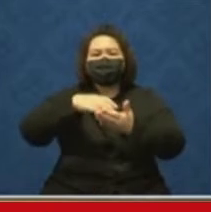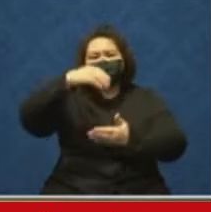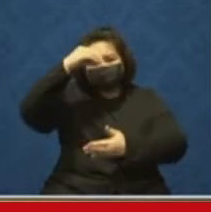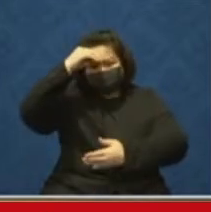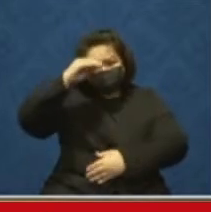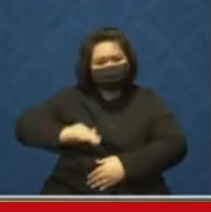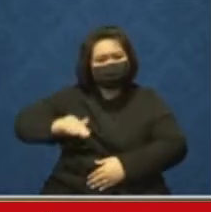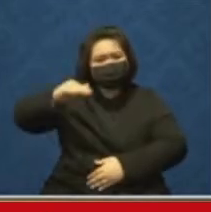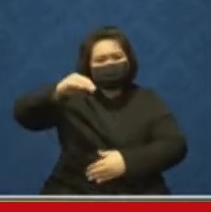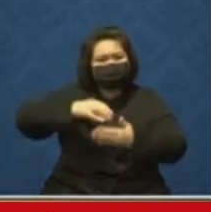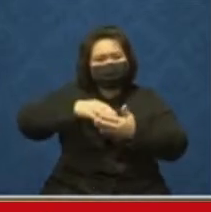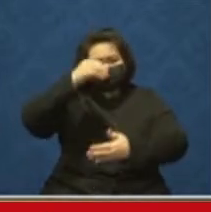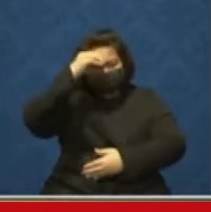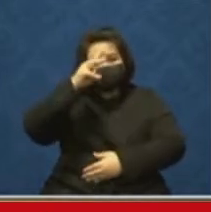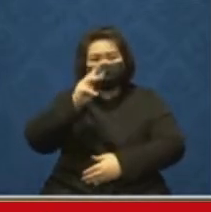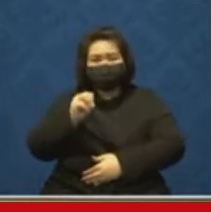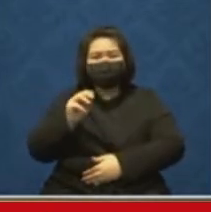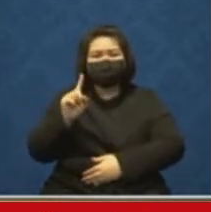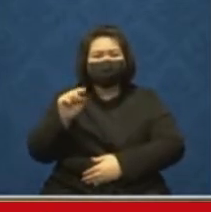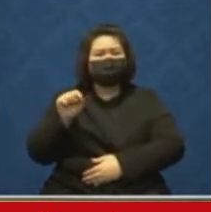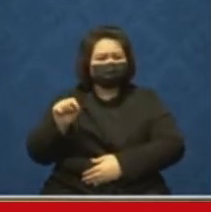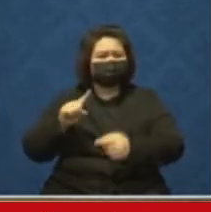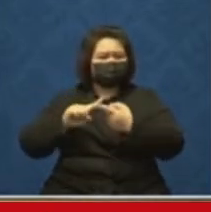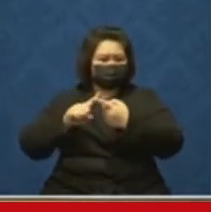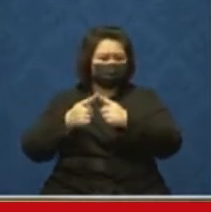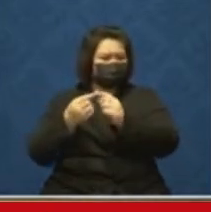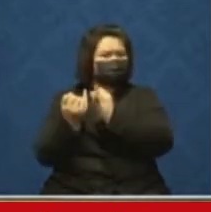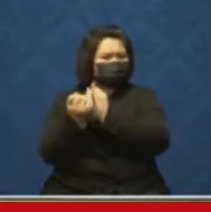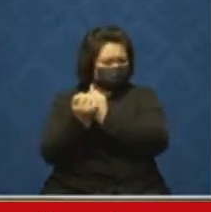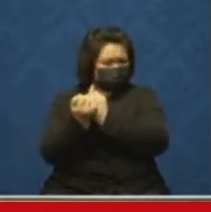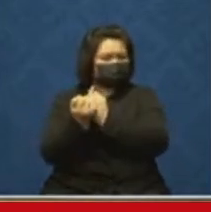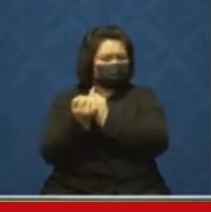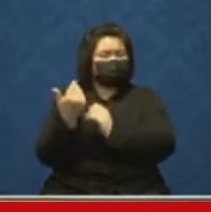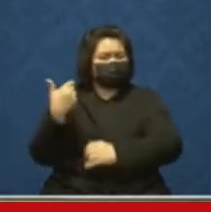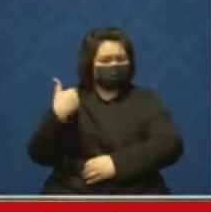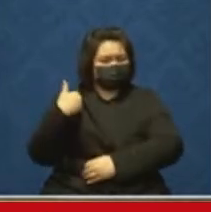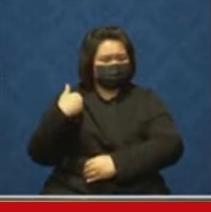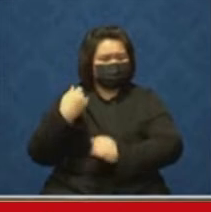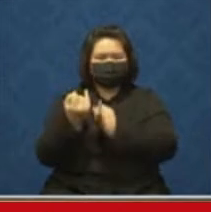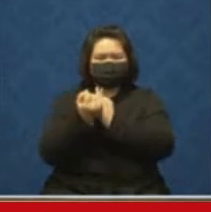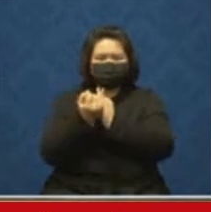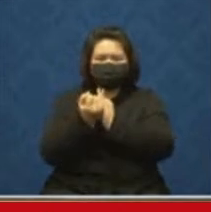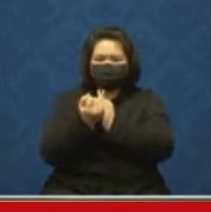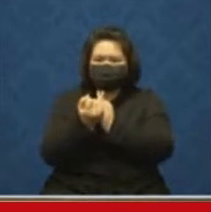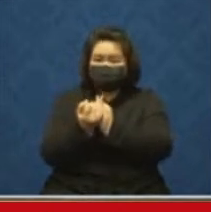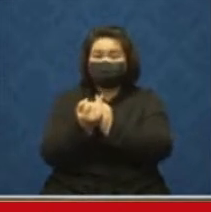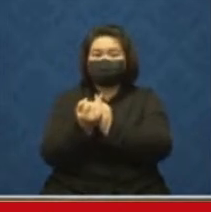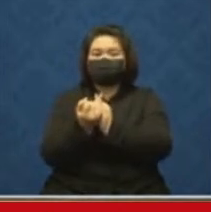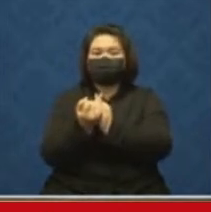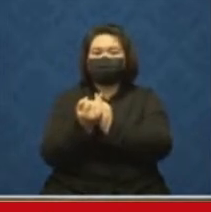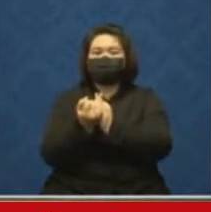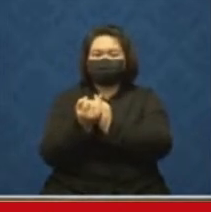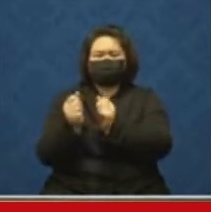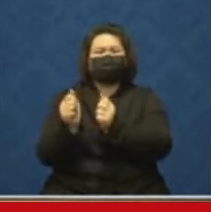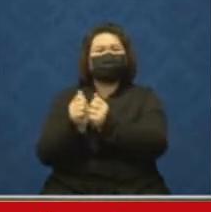เพื่อนที่เรียนมาด้กตแตชั้ม.1เพื่อนคนนี้ครัเป็เพื่อนที่มีความสนิตชิดเชือมคามสนิตแนบแน่นเป็อย่างมากกคอ